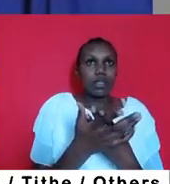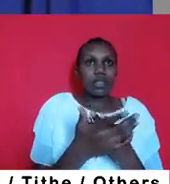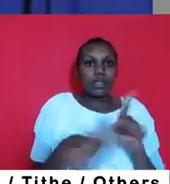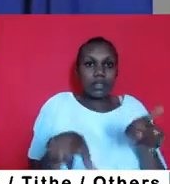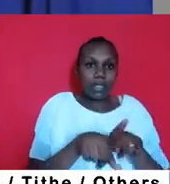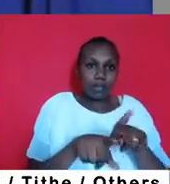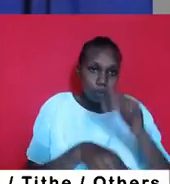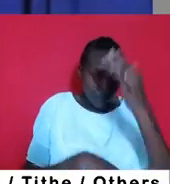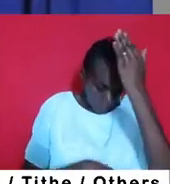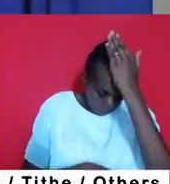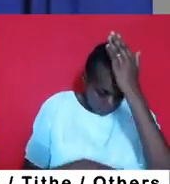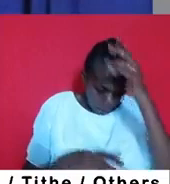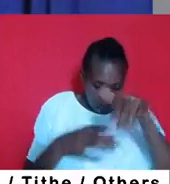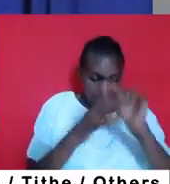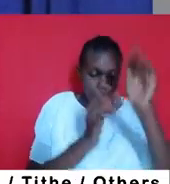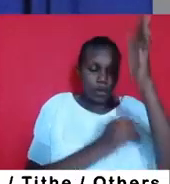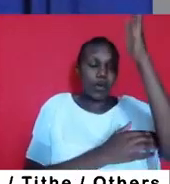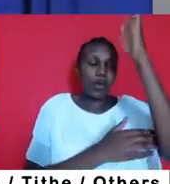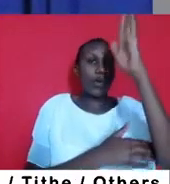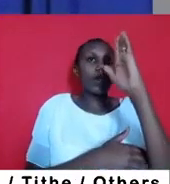Kunyenyekea mbele za Mungu